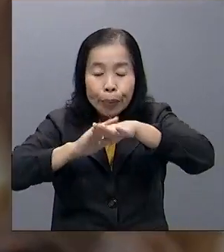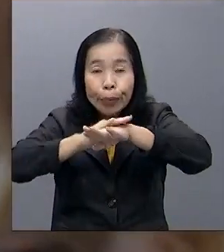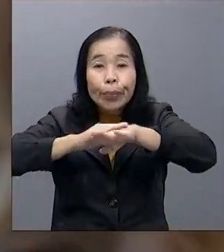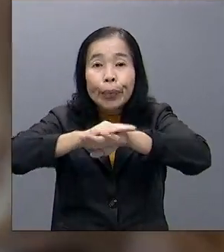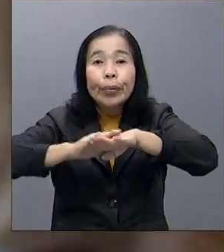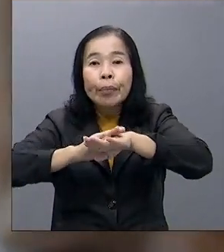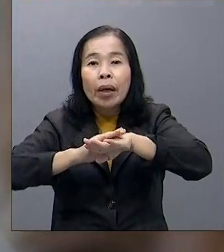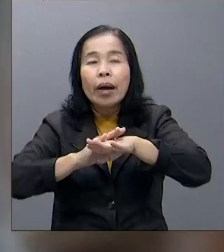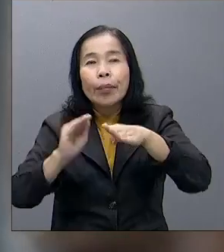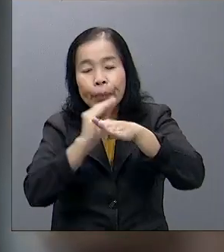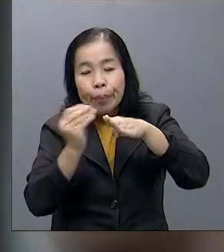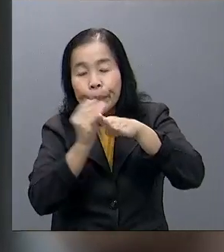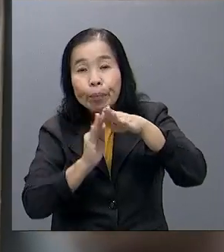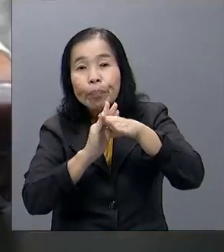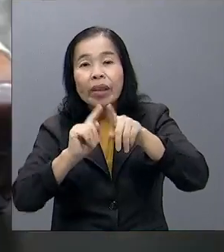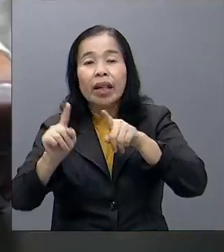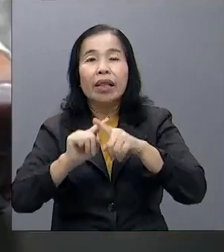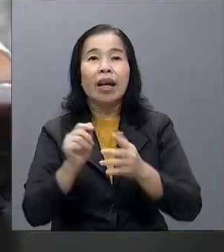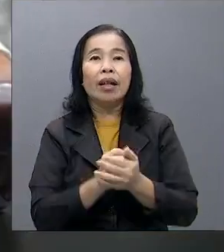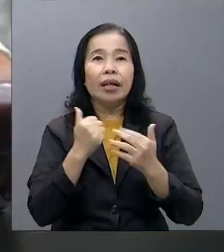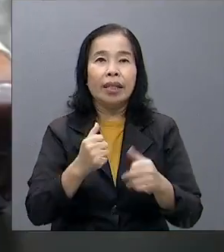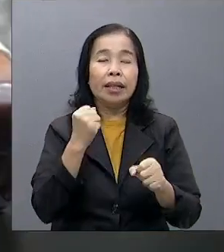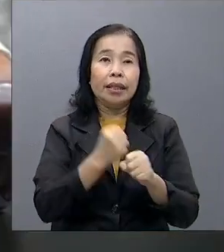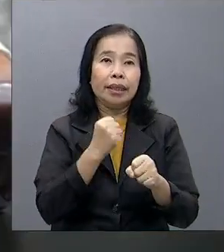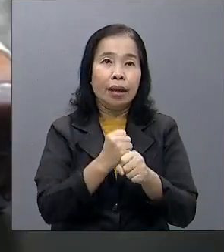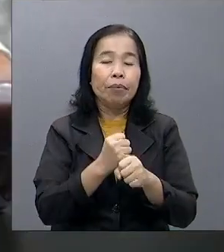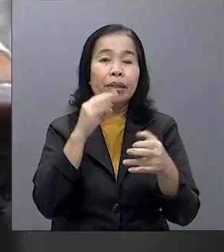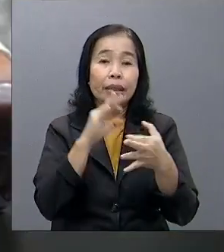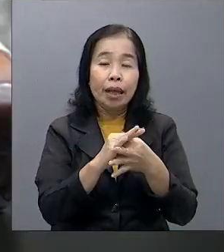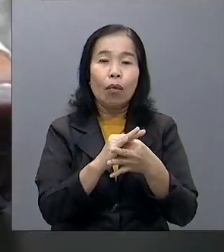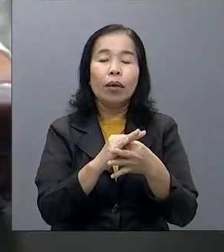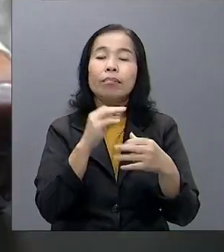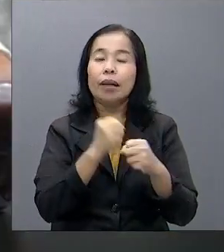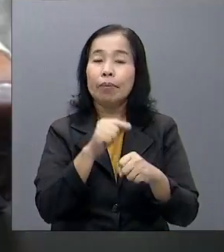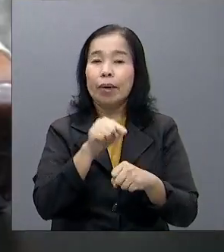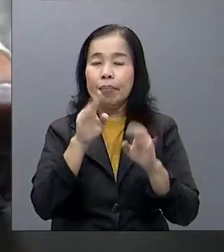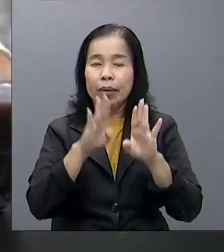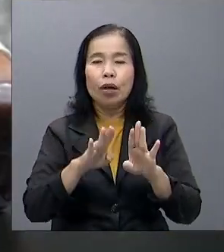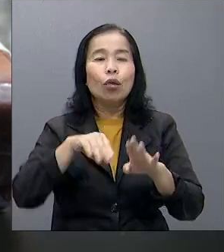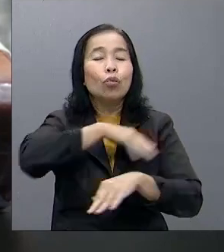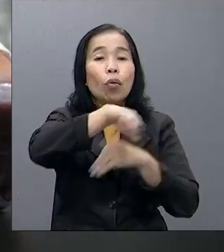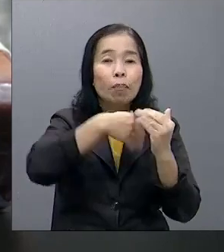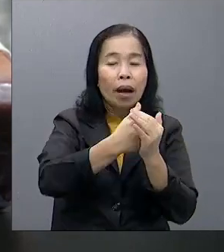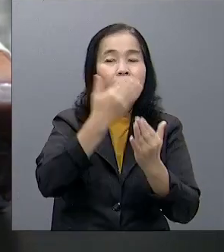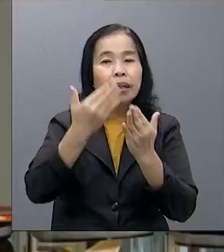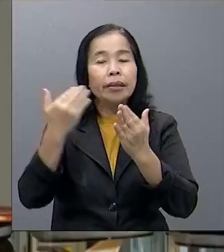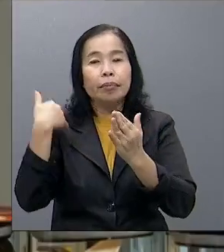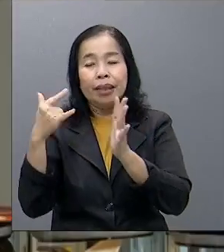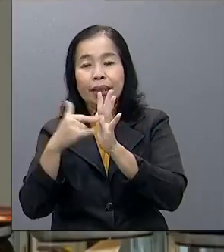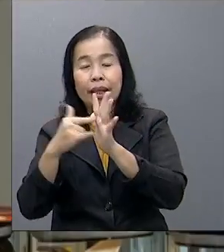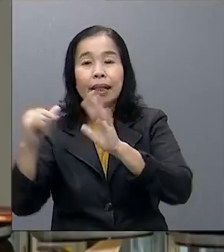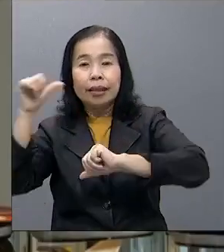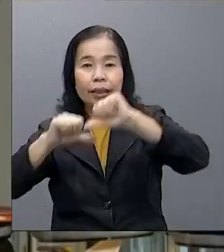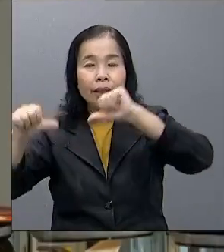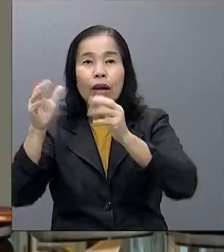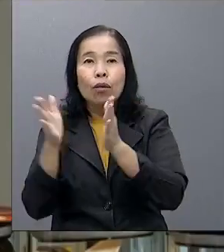จิ้งทั้งหลายครับดังนั้นเนี่ยคอสเนี่ยก็จะถูกลงมากๆจากการใช้แคลเซียมคาร์บอเนตทั่วไปหรือว่าจากการใช้สารเคมีที่ใช้อยู่ในการ